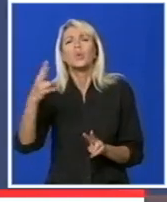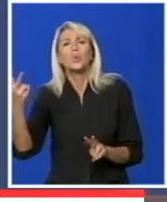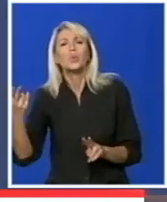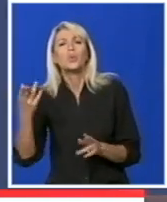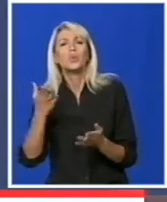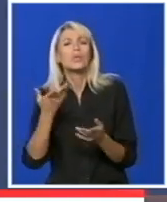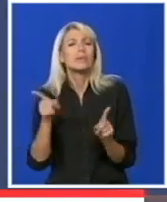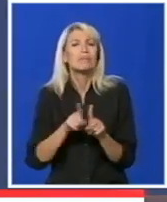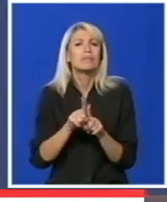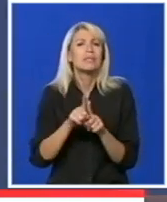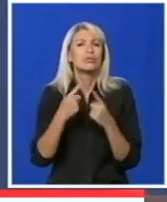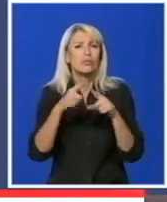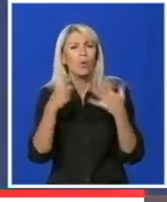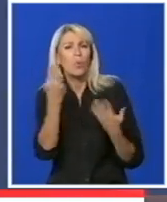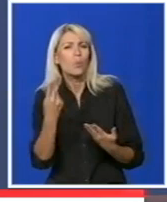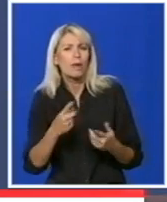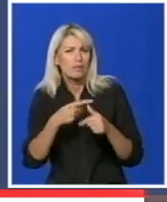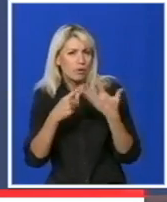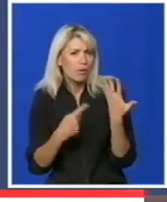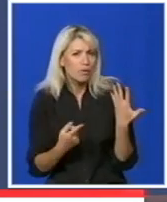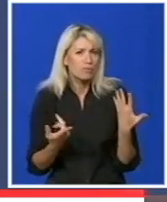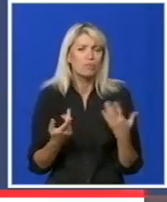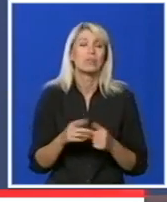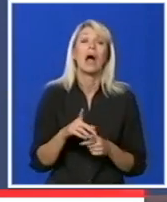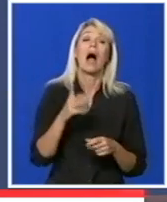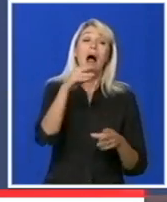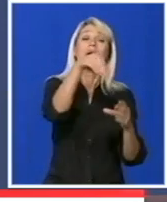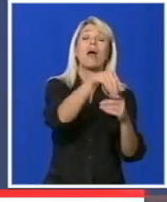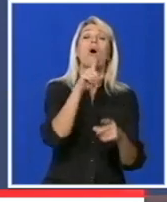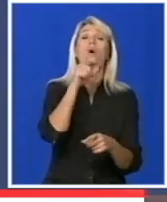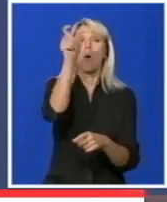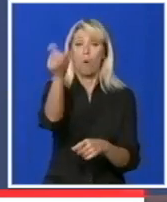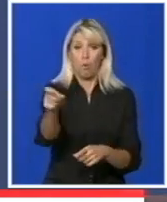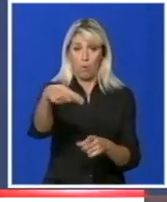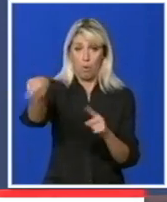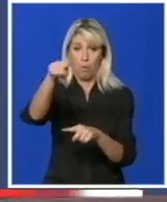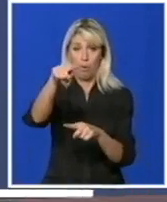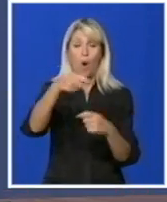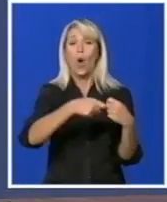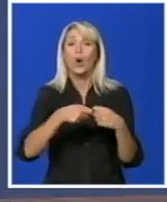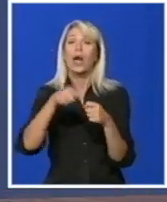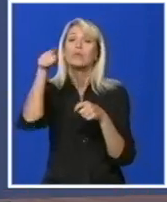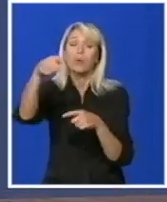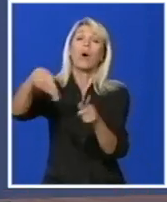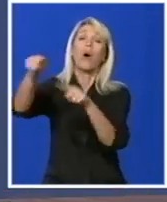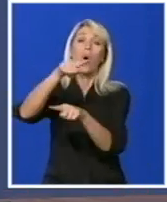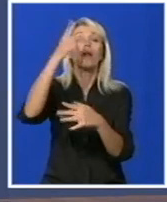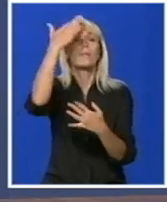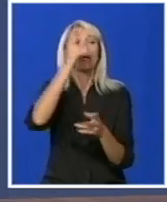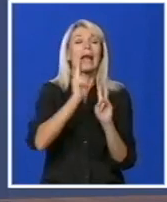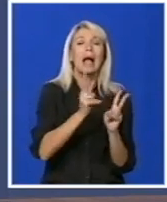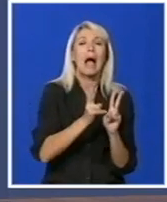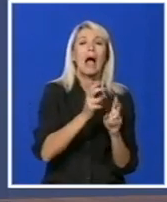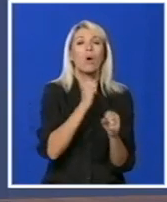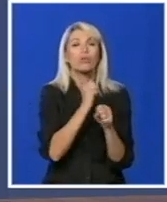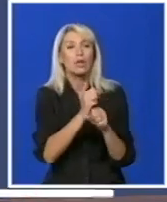manifestacijama organizovati. S tim da organizator mora da bude taj koji će brinuti o tome da se poštuju mere i da na taj